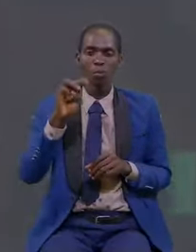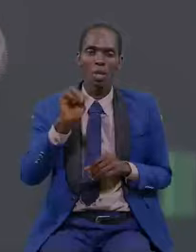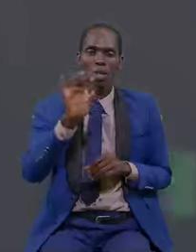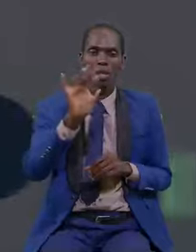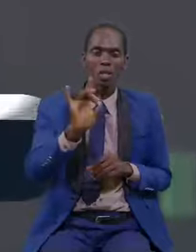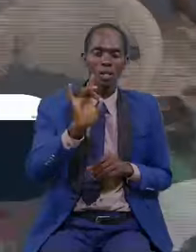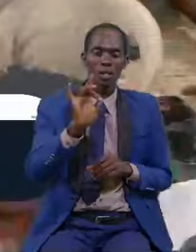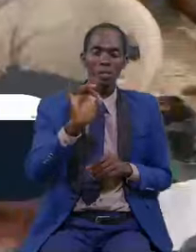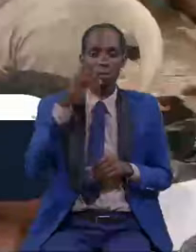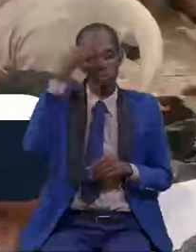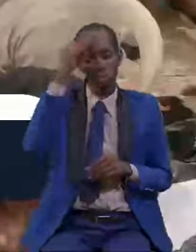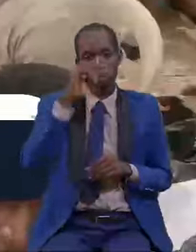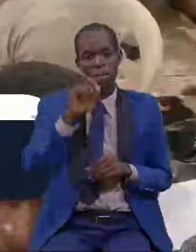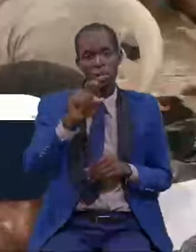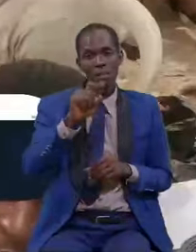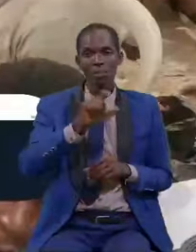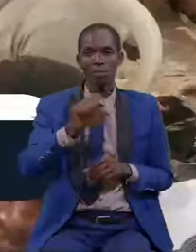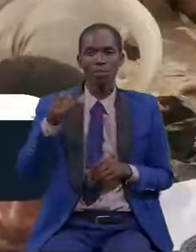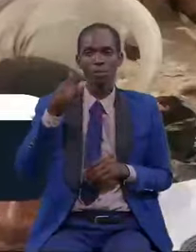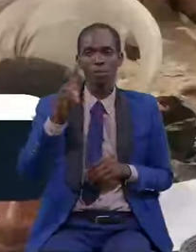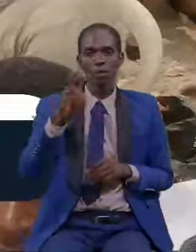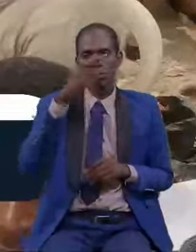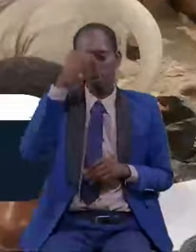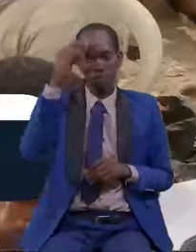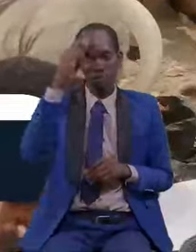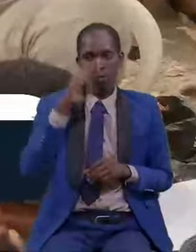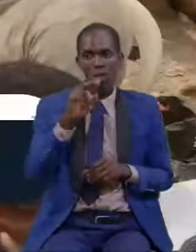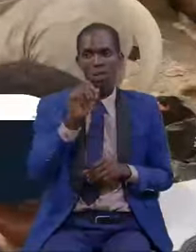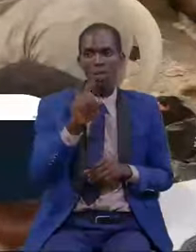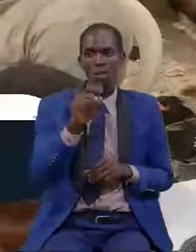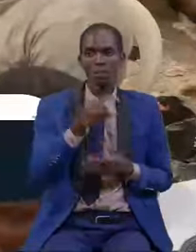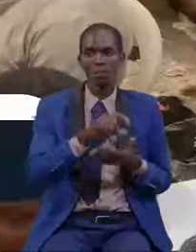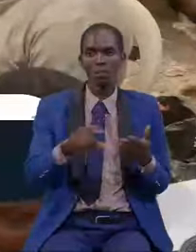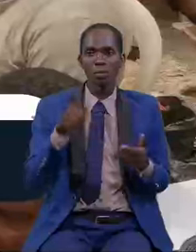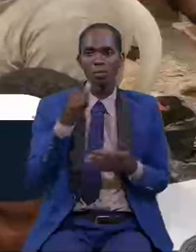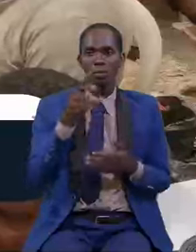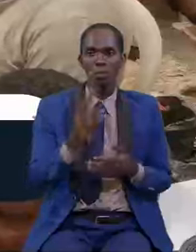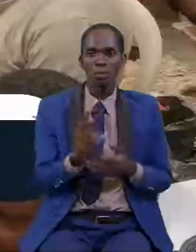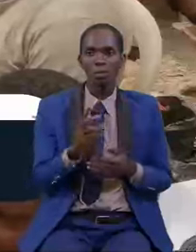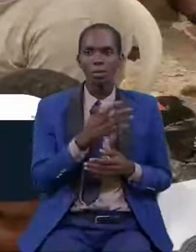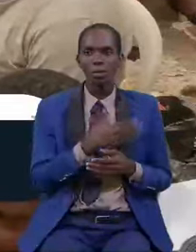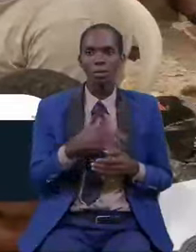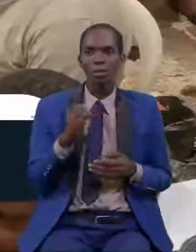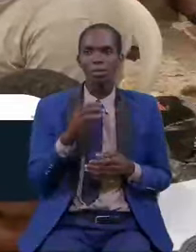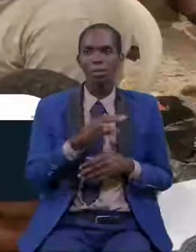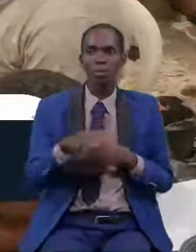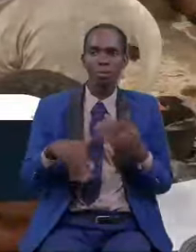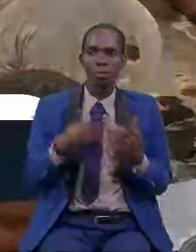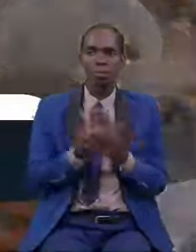26. Romains 11. Le verset 26 dit, et ainsi tout Israël sera